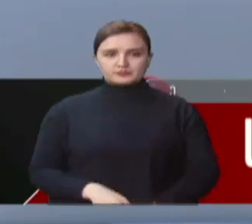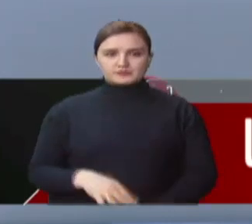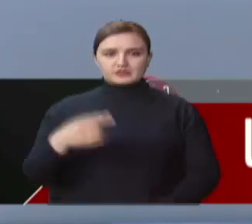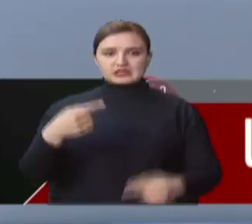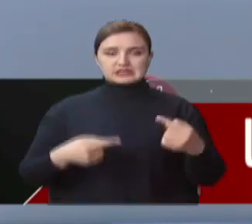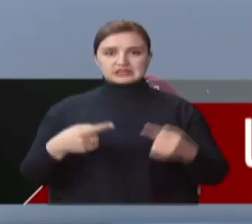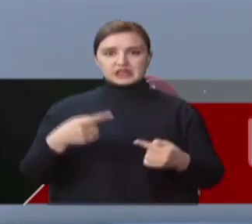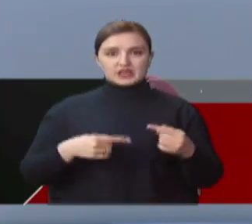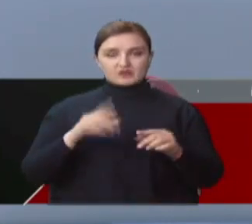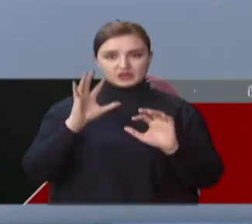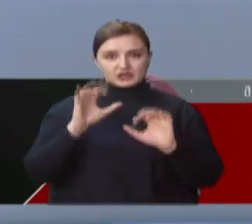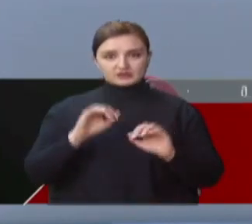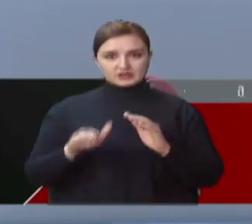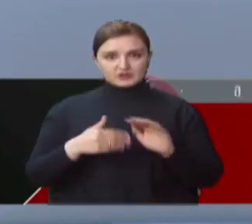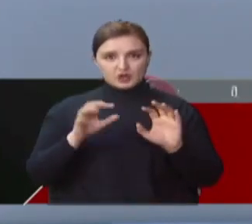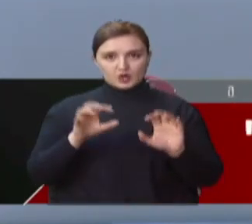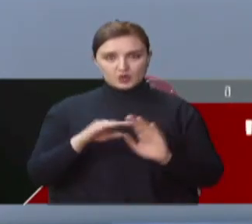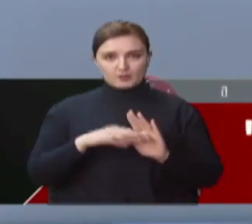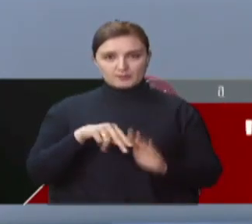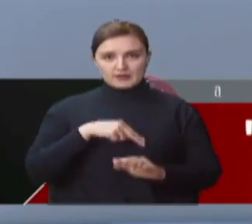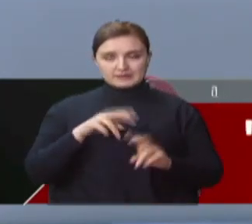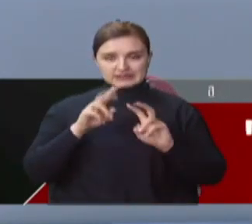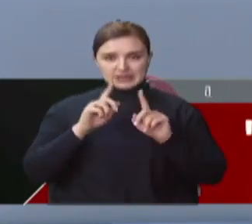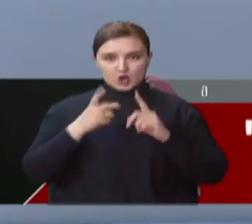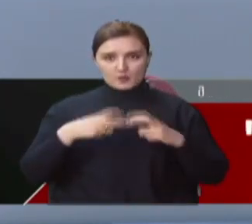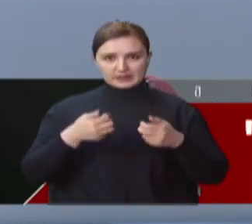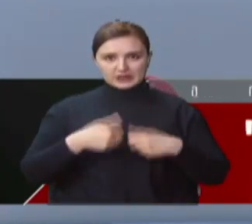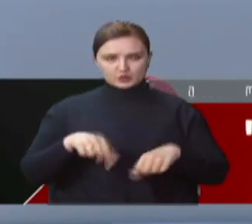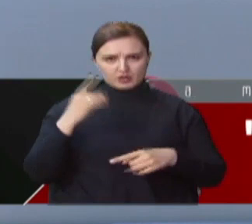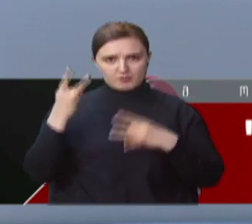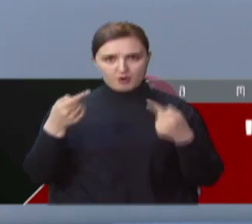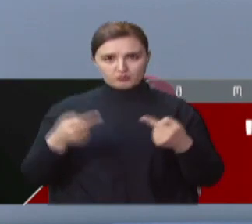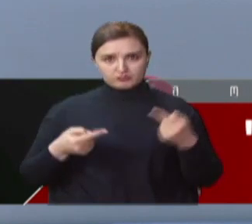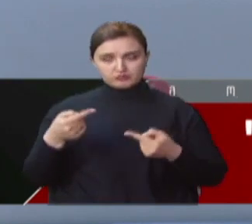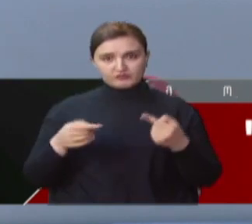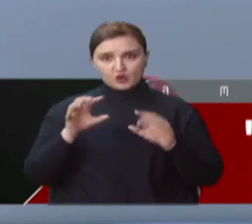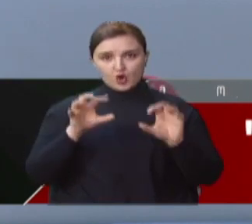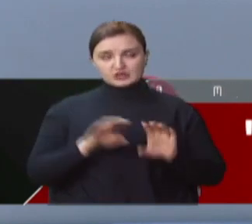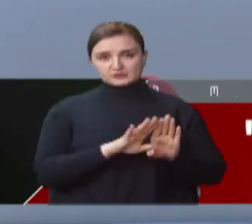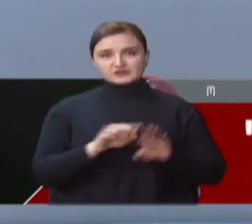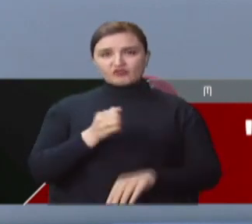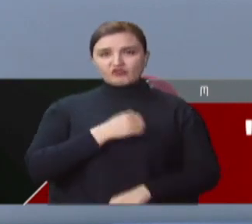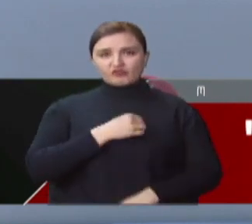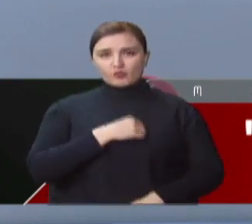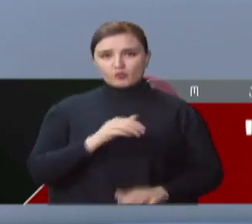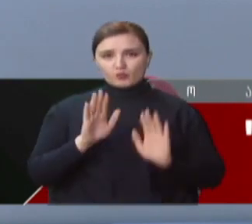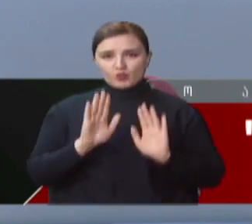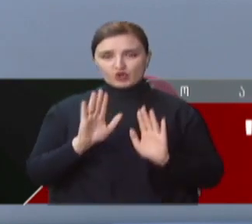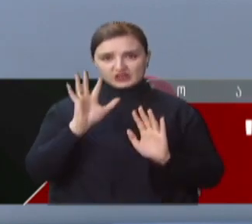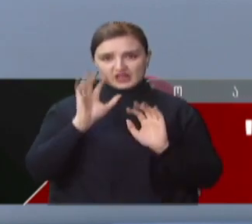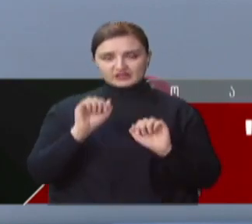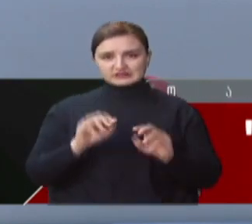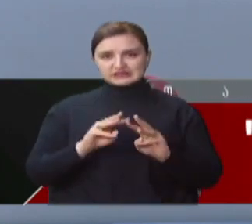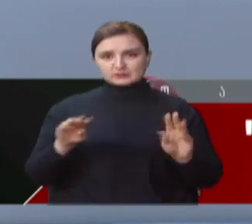Садово хтебат аудацию сахали кодексе парламенти сакомитета ганхилуби хмаурит мимдинаробс. Кодексис михадует самхедро самсахурс мхолот аудацию